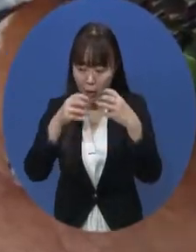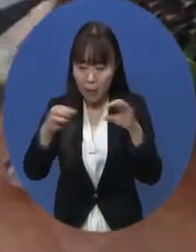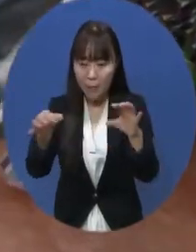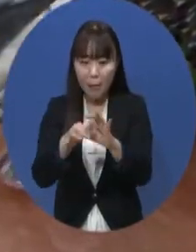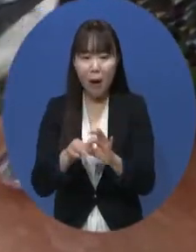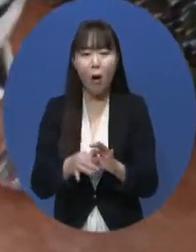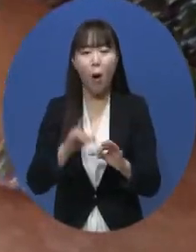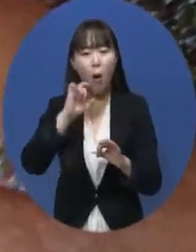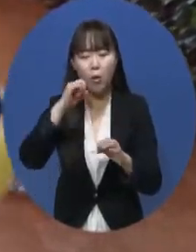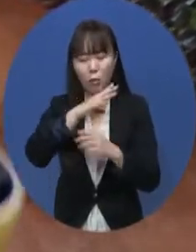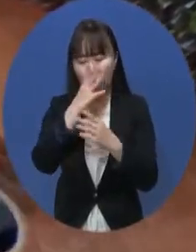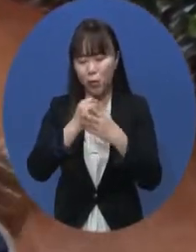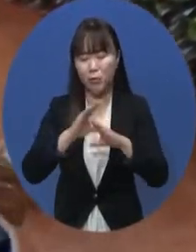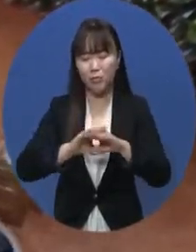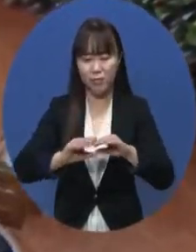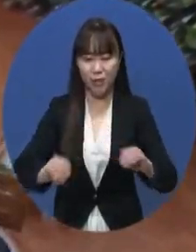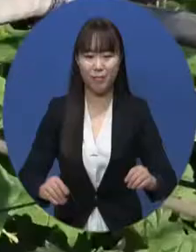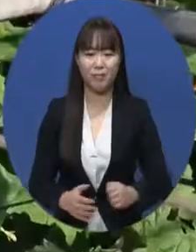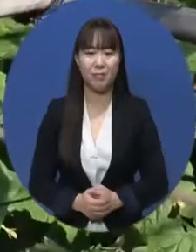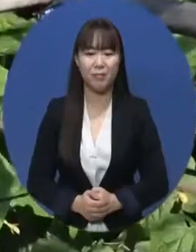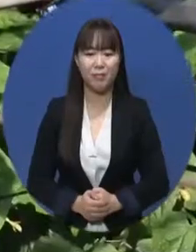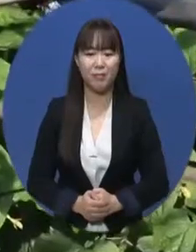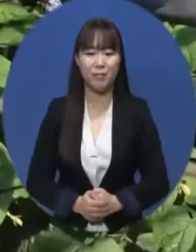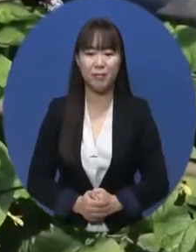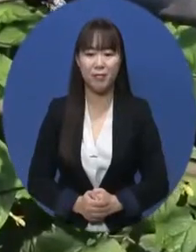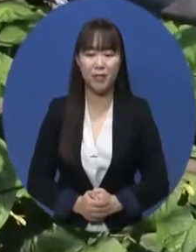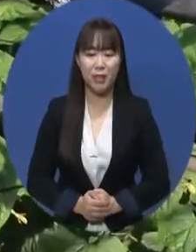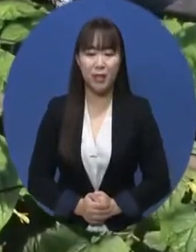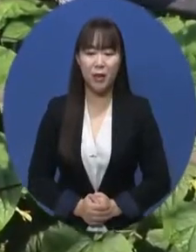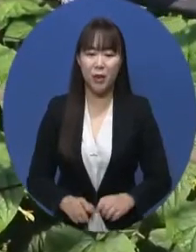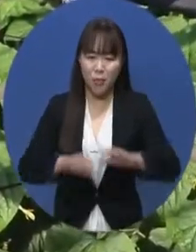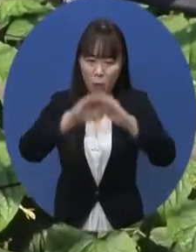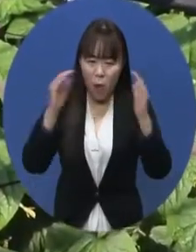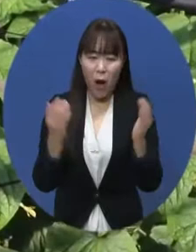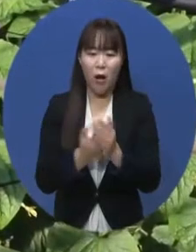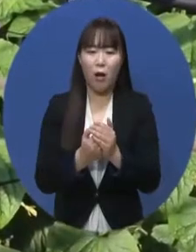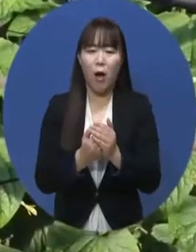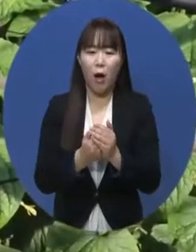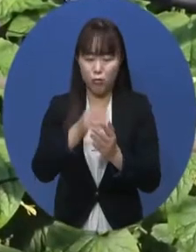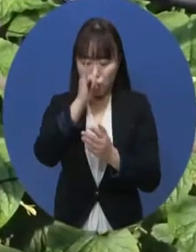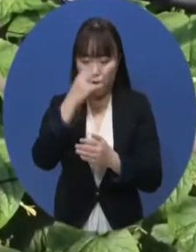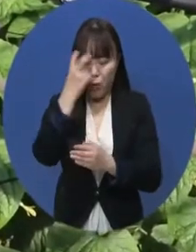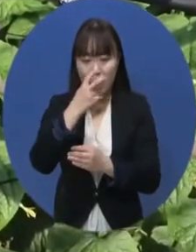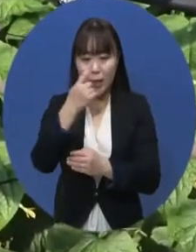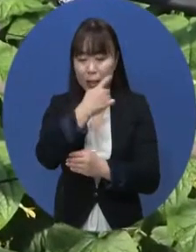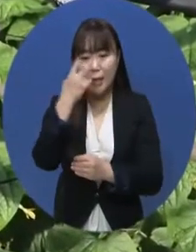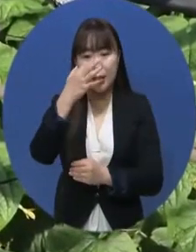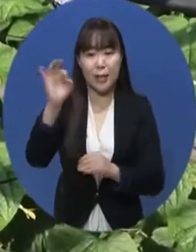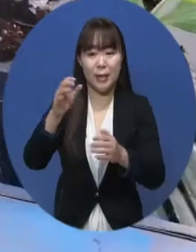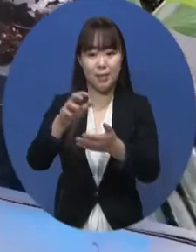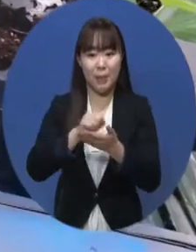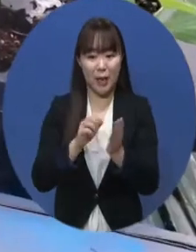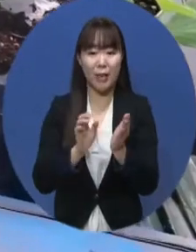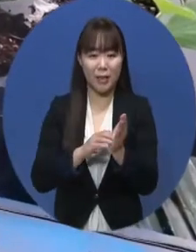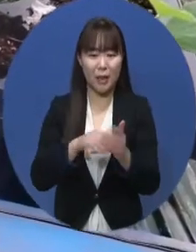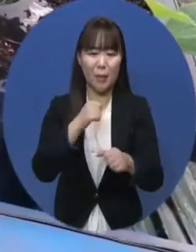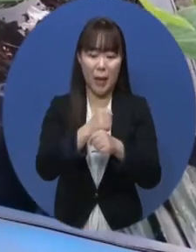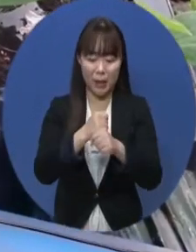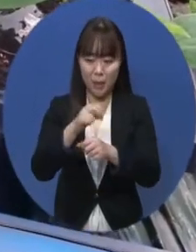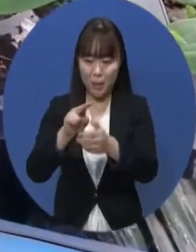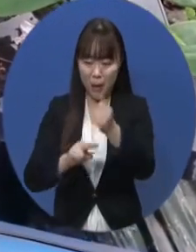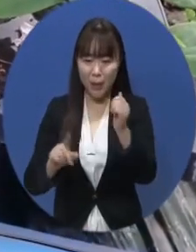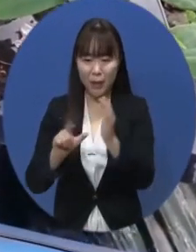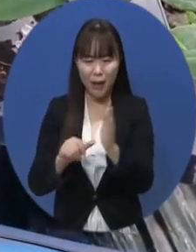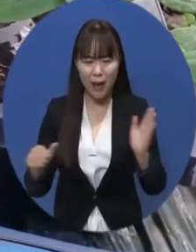어려움을 다소 덜게 됐습니다 전 농가가 농산물 우수 관리 인증을 취득해 생산에서 판매에